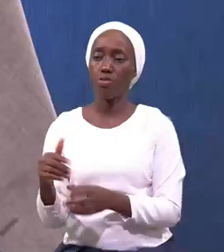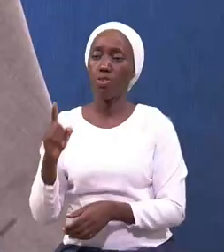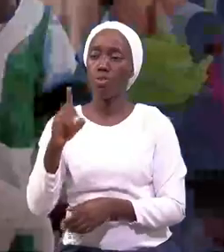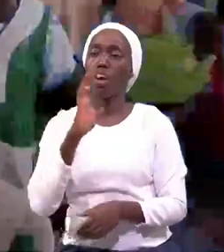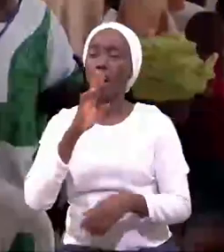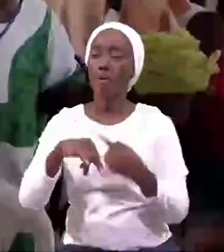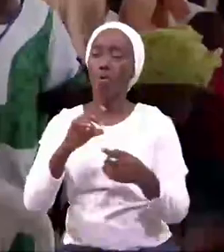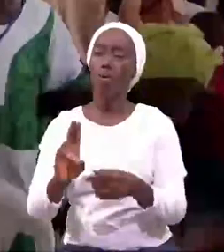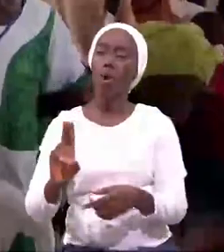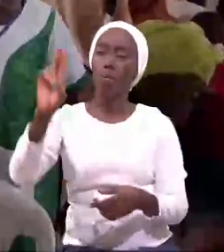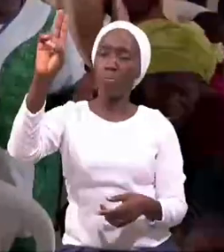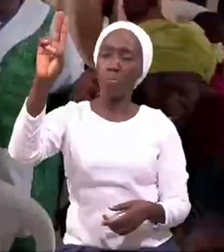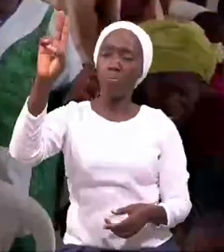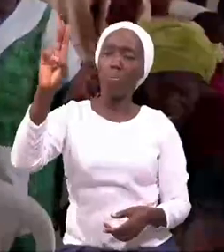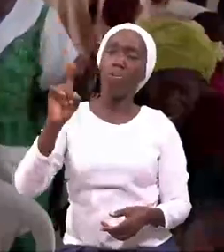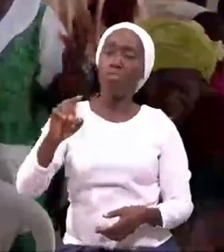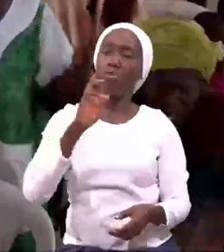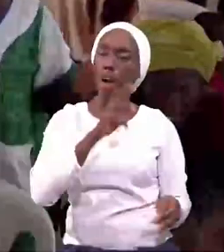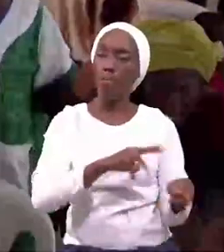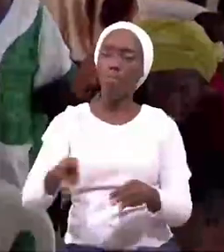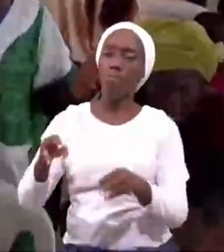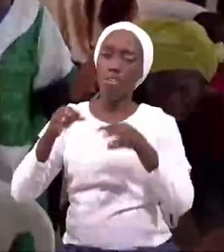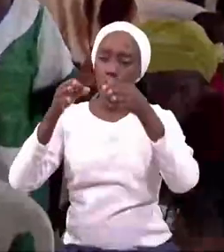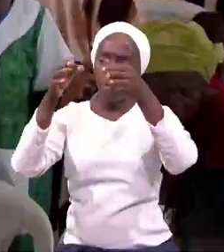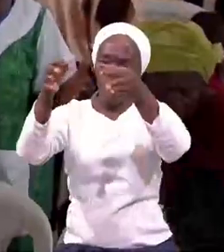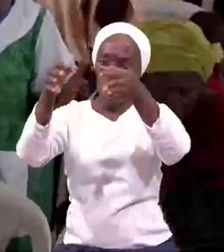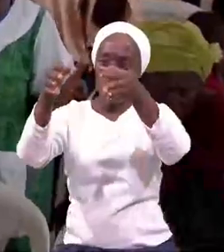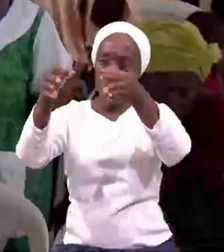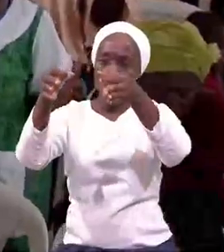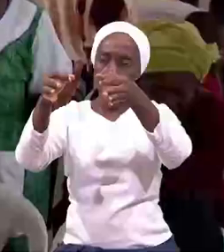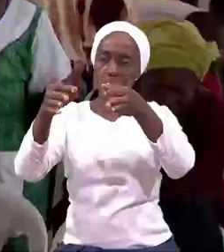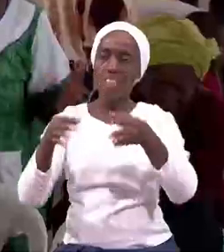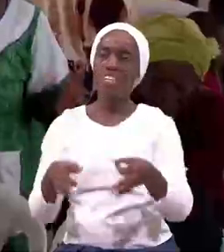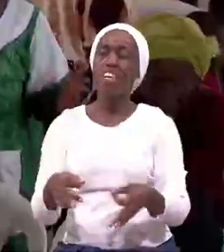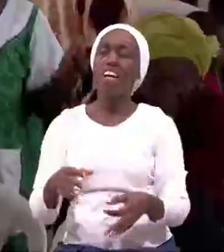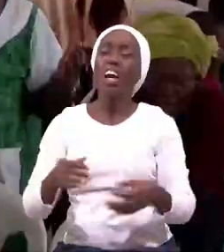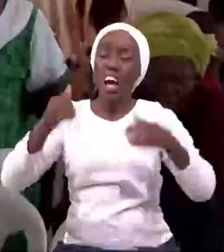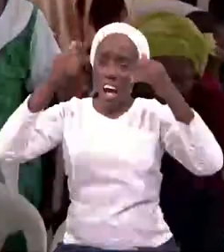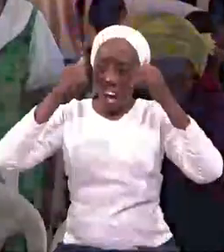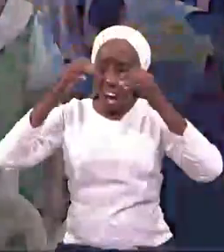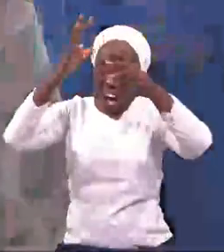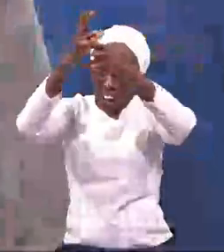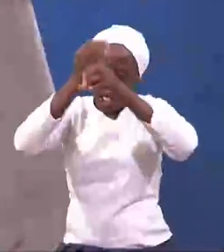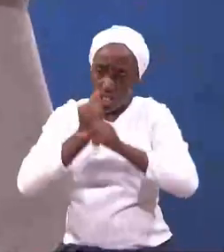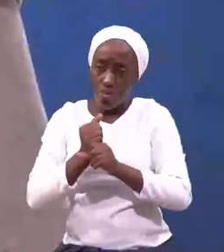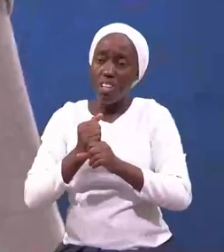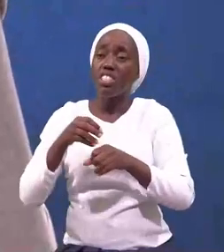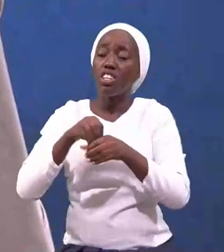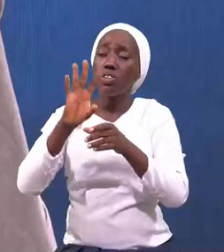Tu montes. Tu avances. La réalisation dans ta